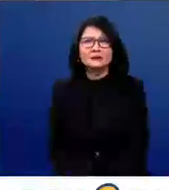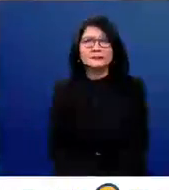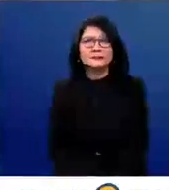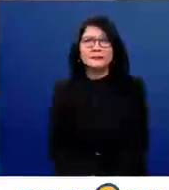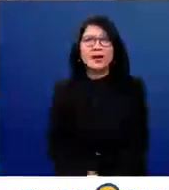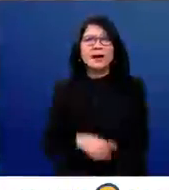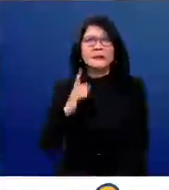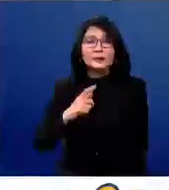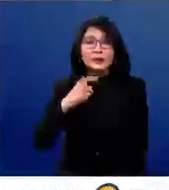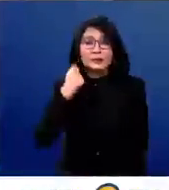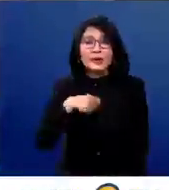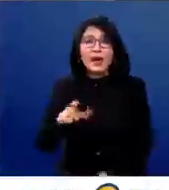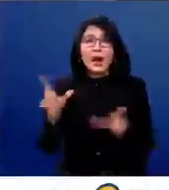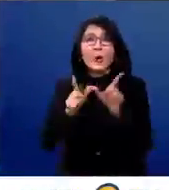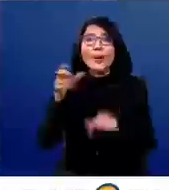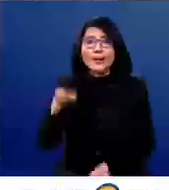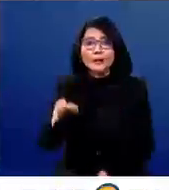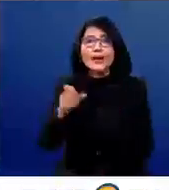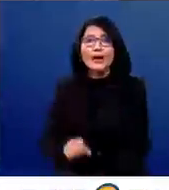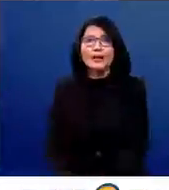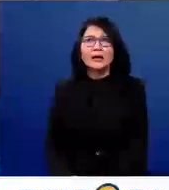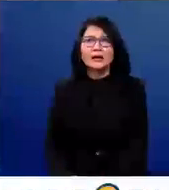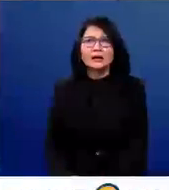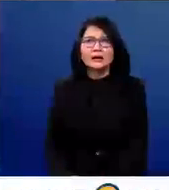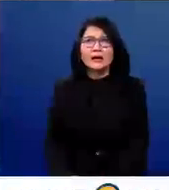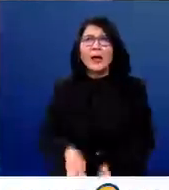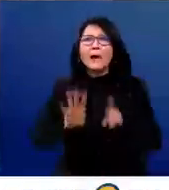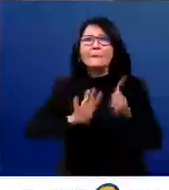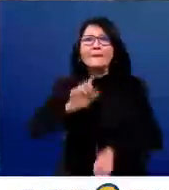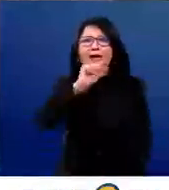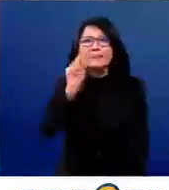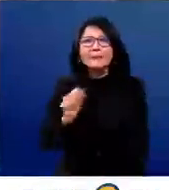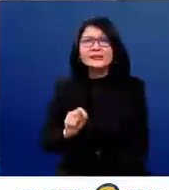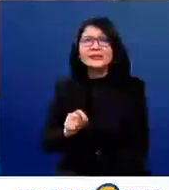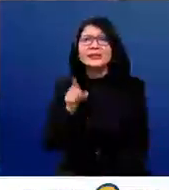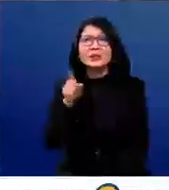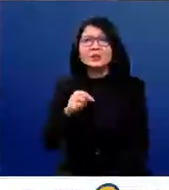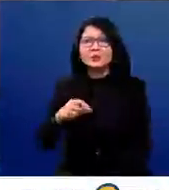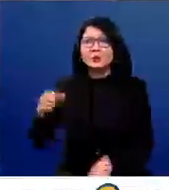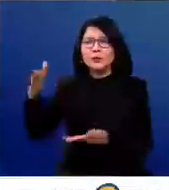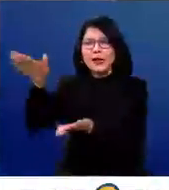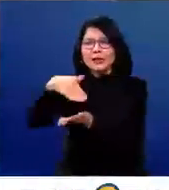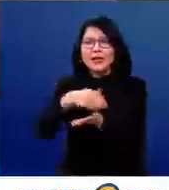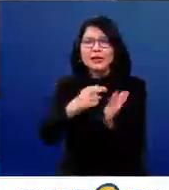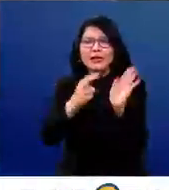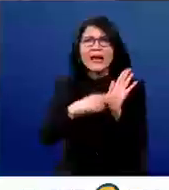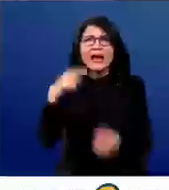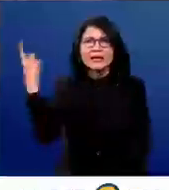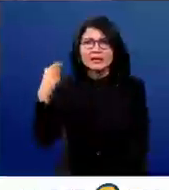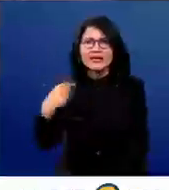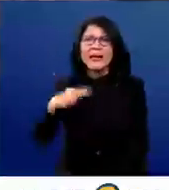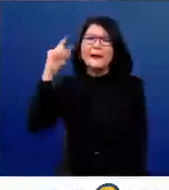menjak sebagai walikota kok 14% ini ini nasional data sehingga kita terendah di